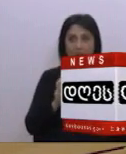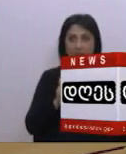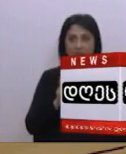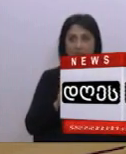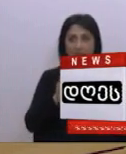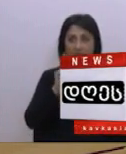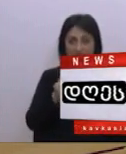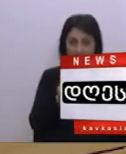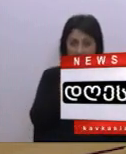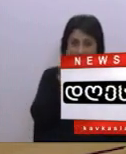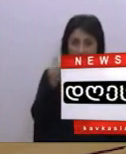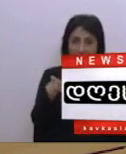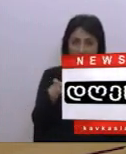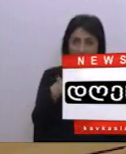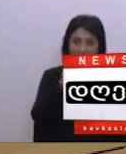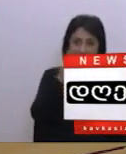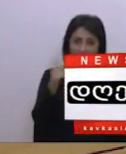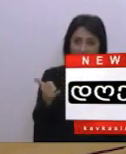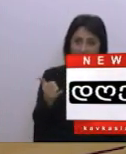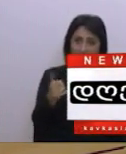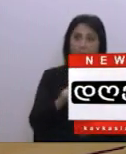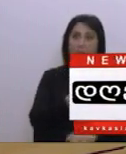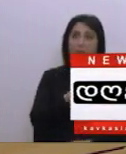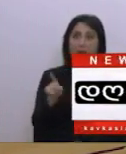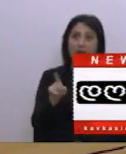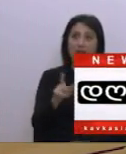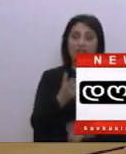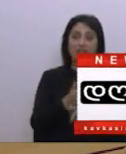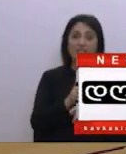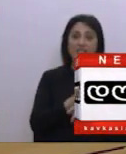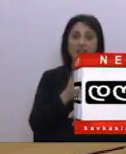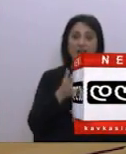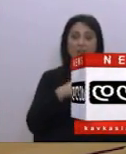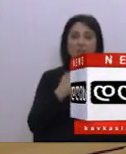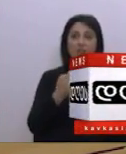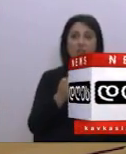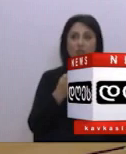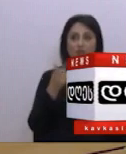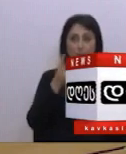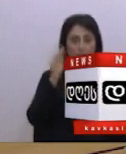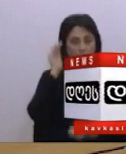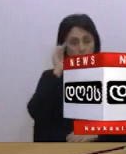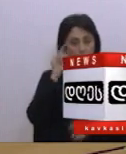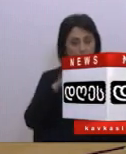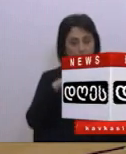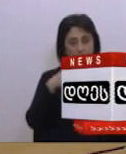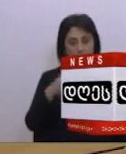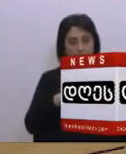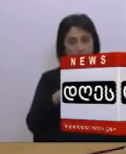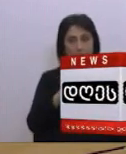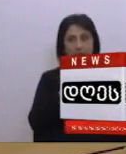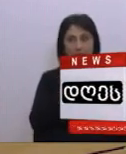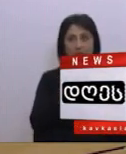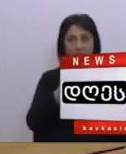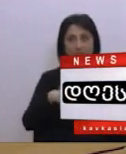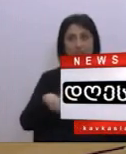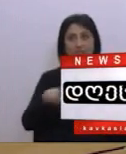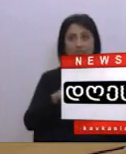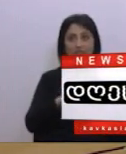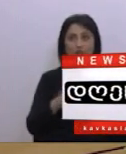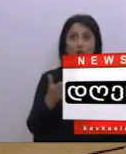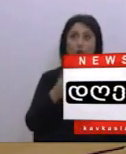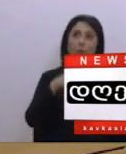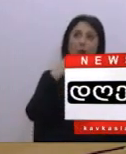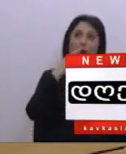და კი ვიხართ, მაგრამ ძალიან მნიშვნელოვანია, უნდა მოისმინოთ ეს კითხვები აქვს საზოგადოებას,